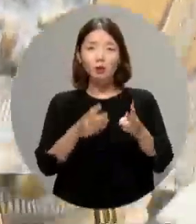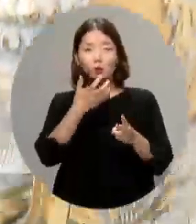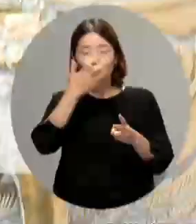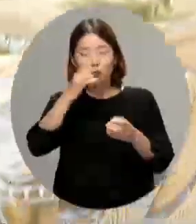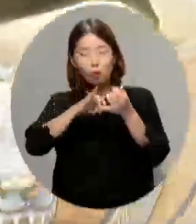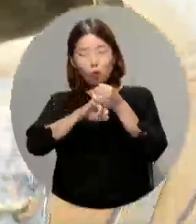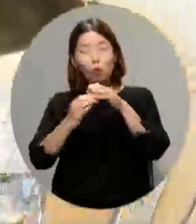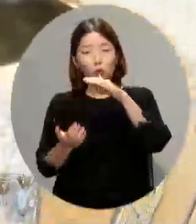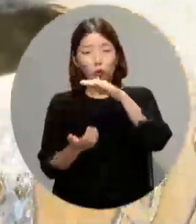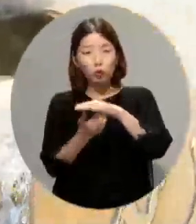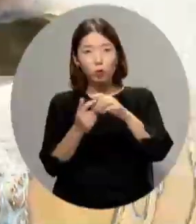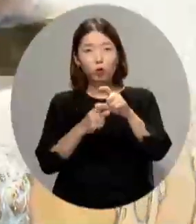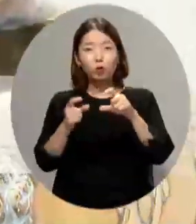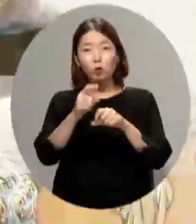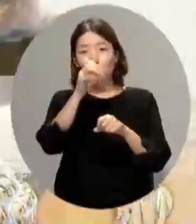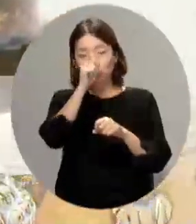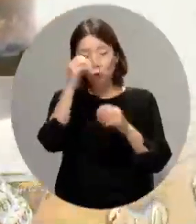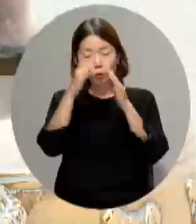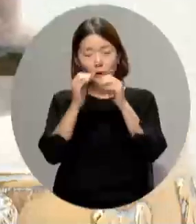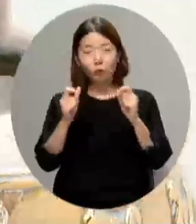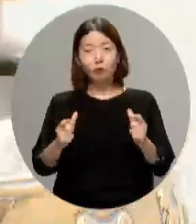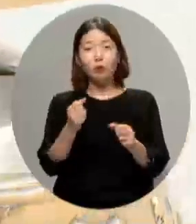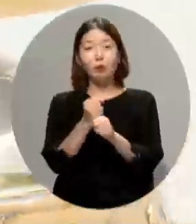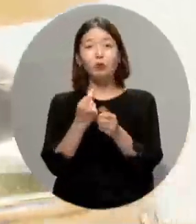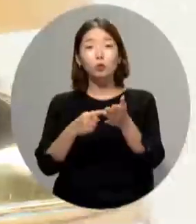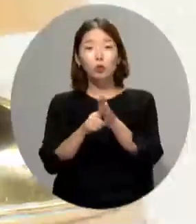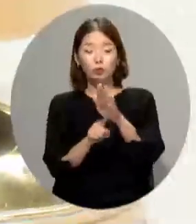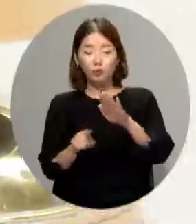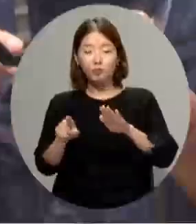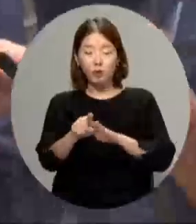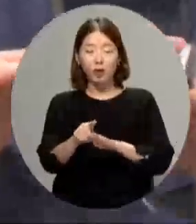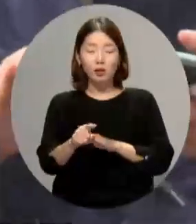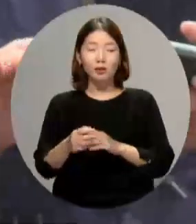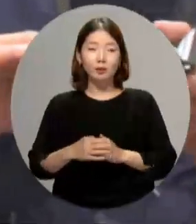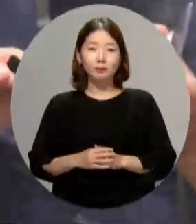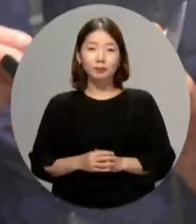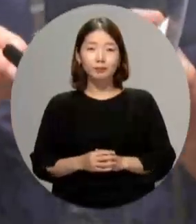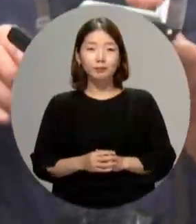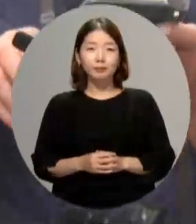반드시 이뤄내 더 나은 새로운 전북을 만드는 데 앞장서겠다고 덧붙였습니다.